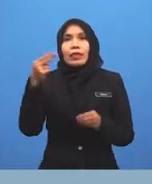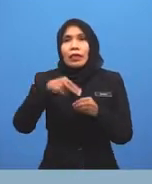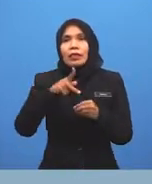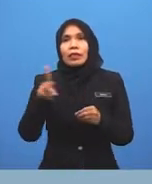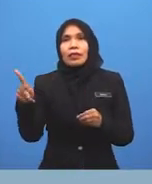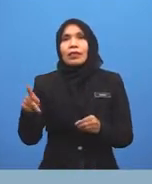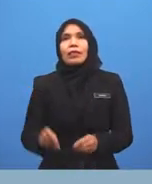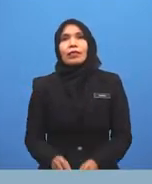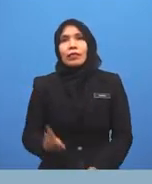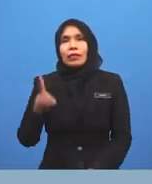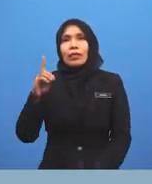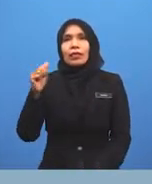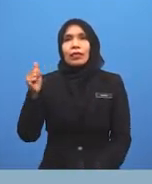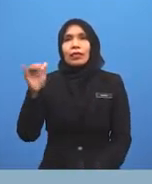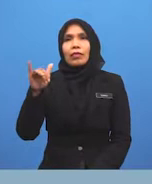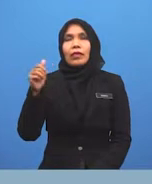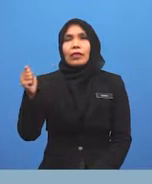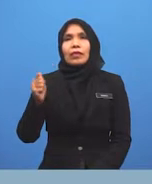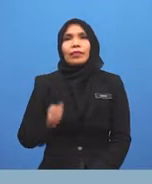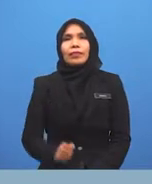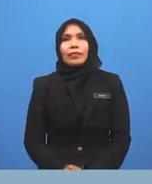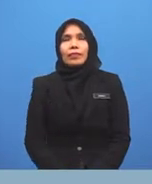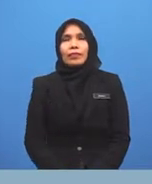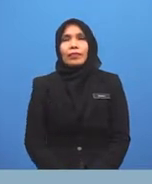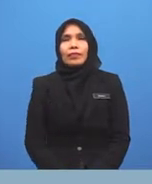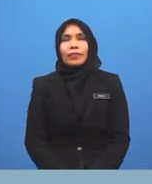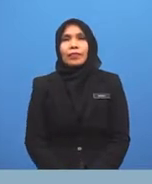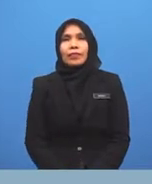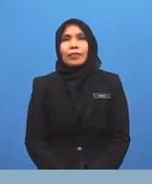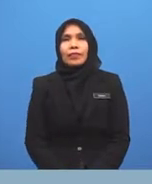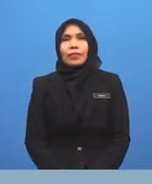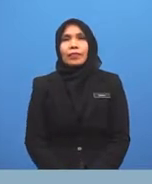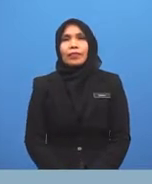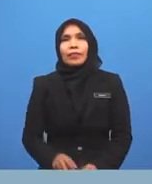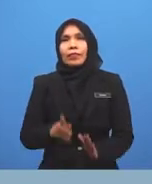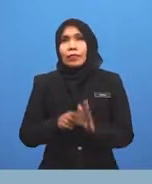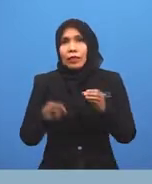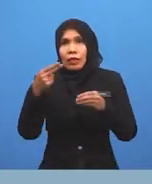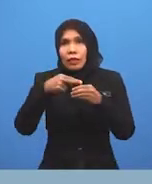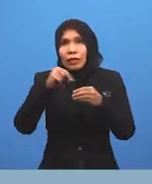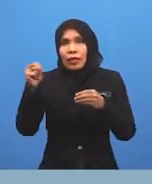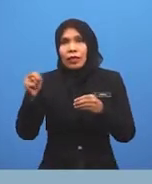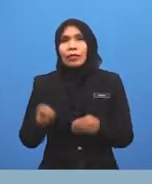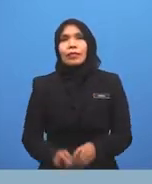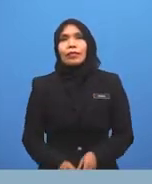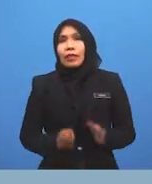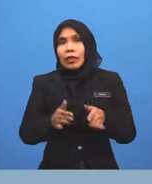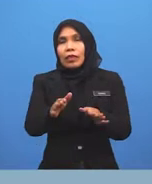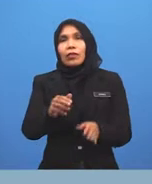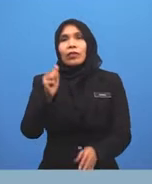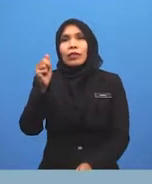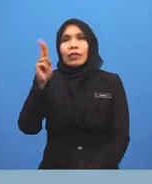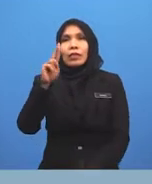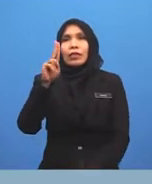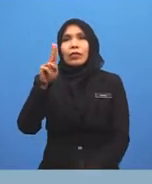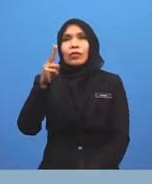gerak elektrik DGE dan arus aruhan terhasil. Penghasilan arus aruhan